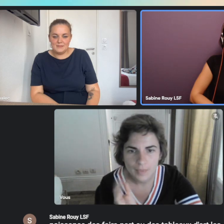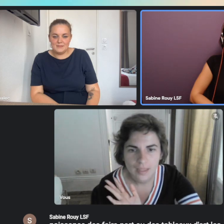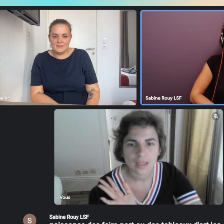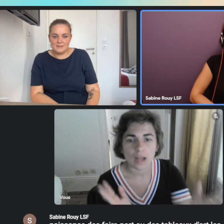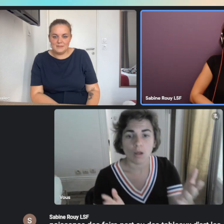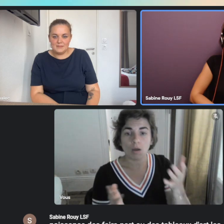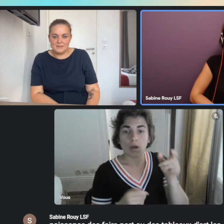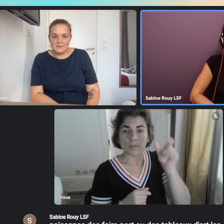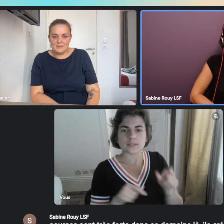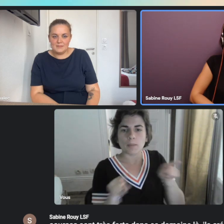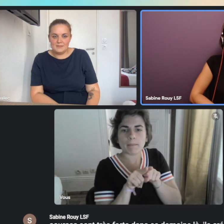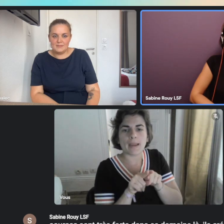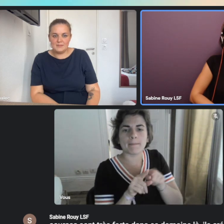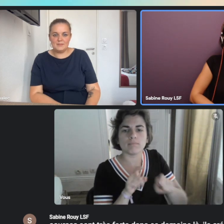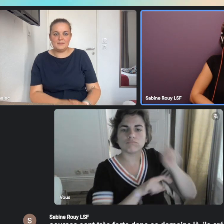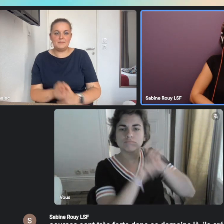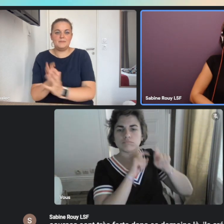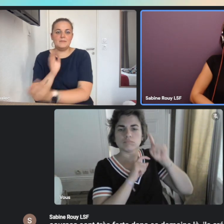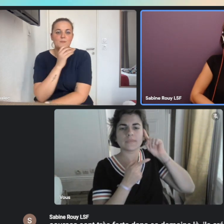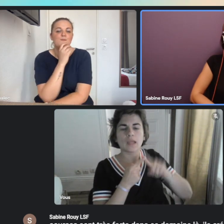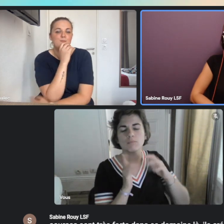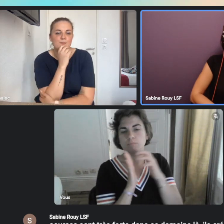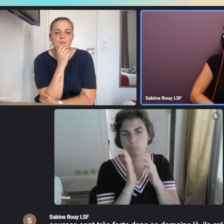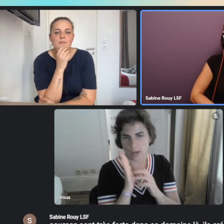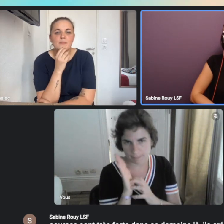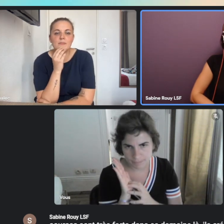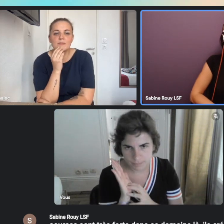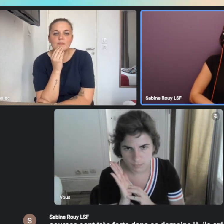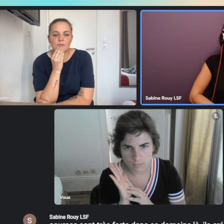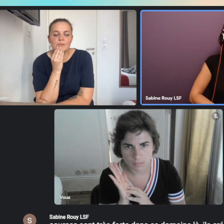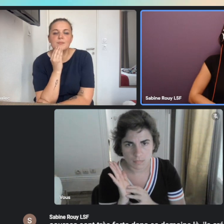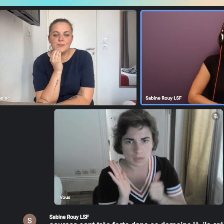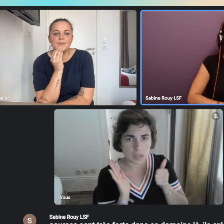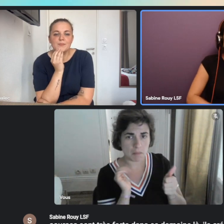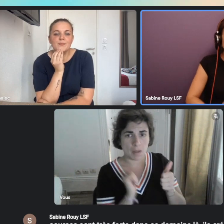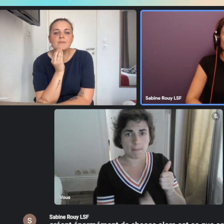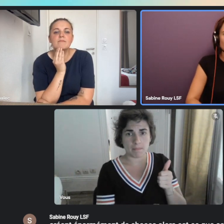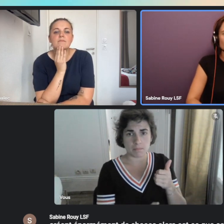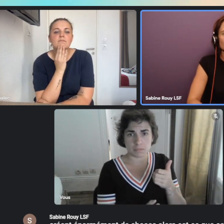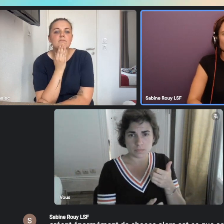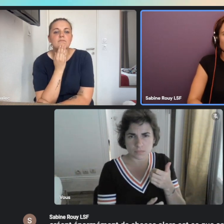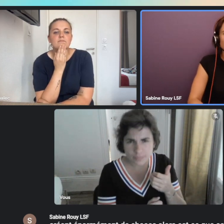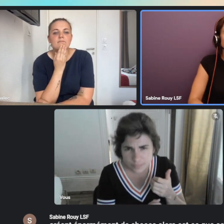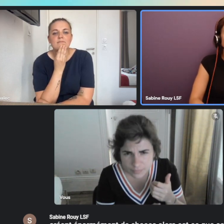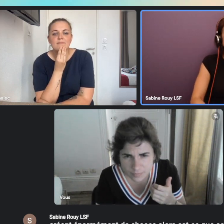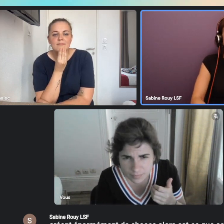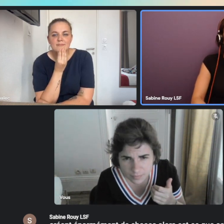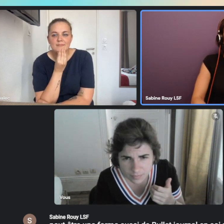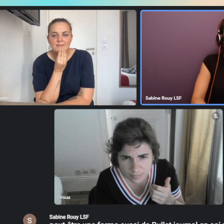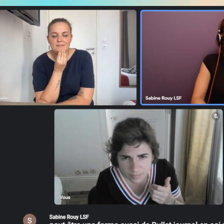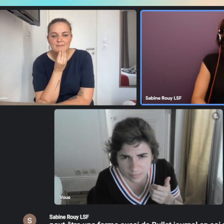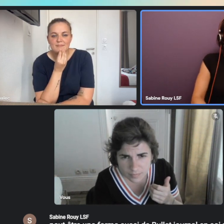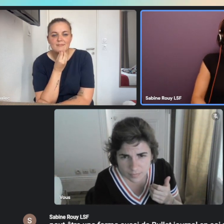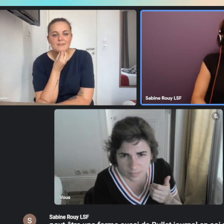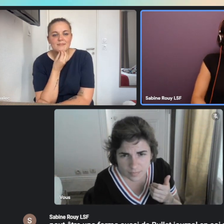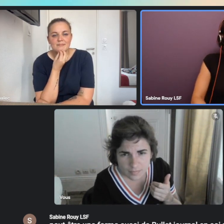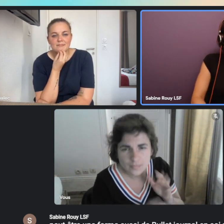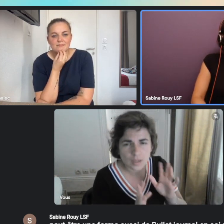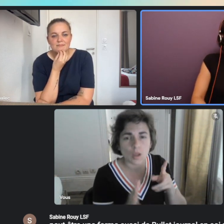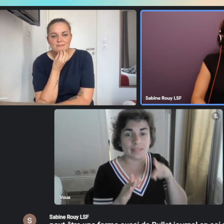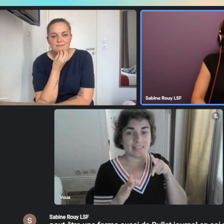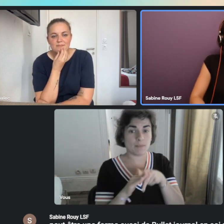je regarde, hein. Ah, c'est bon. Alors, il y a une personne qui aussi revient en arrière un petit peu au niveau du bullet journal, qui elle-même.